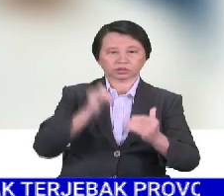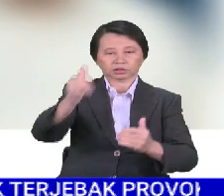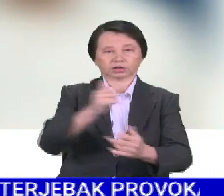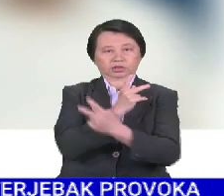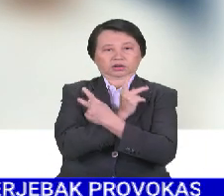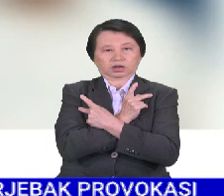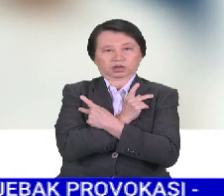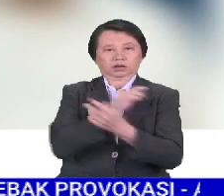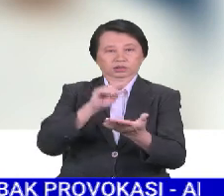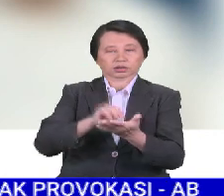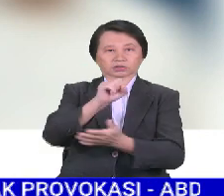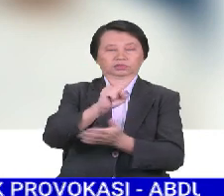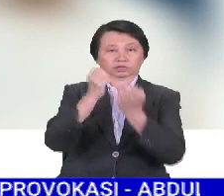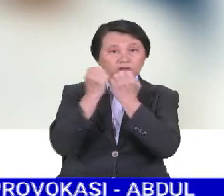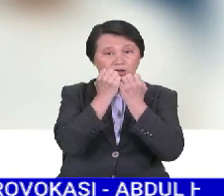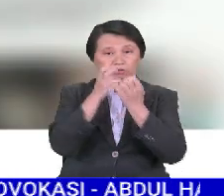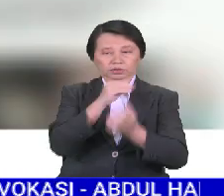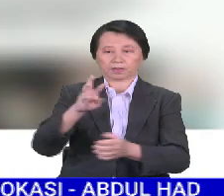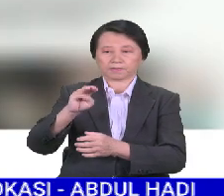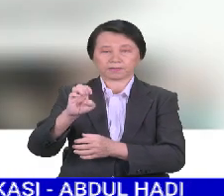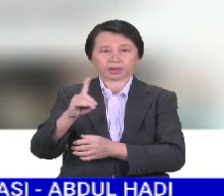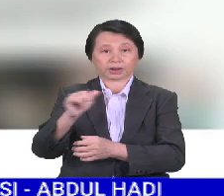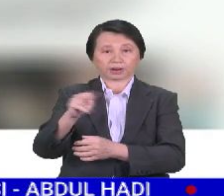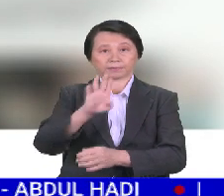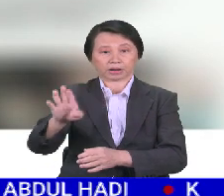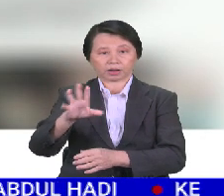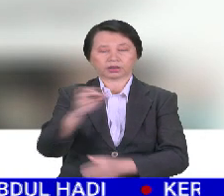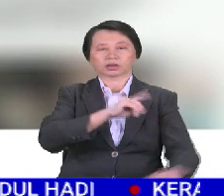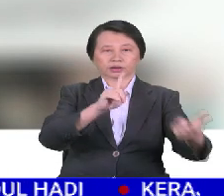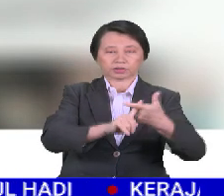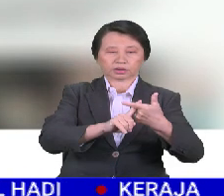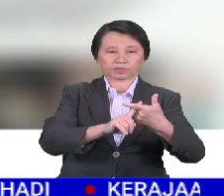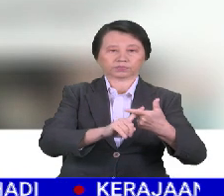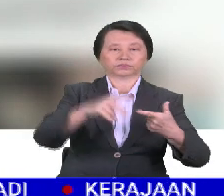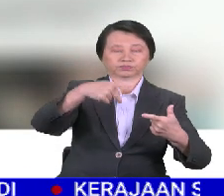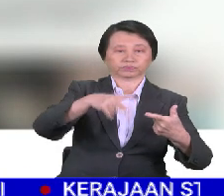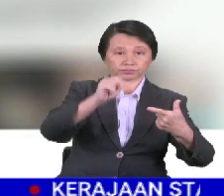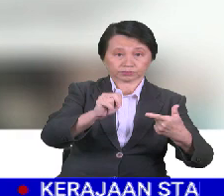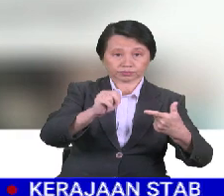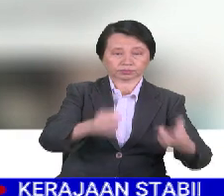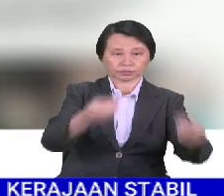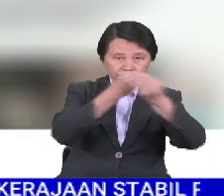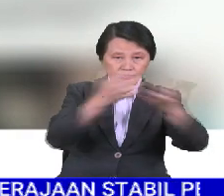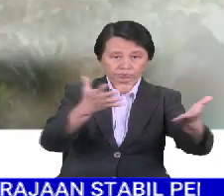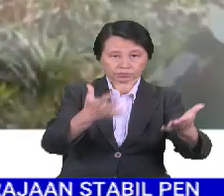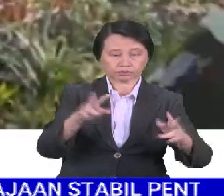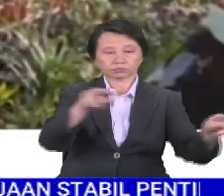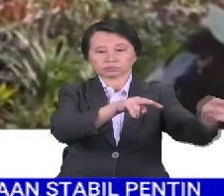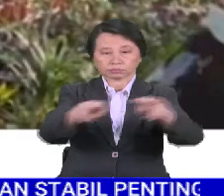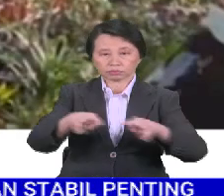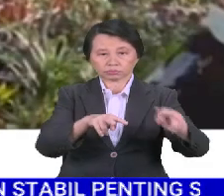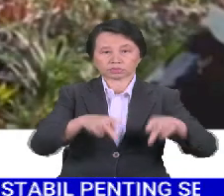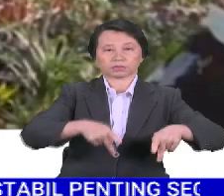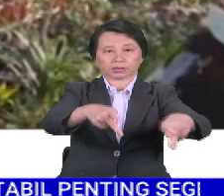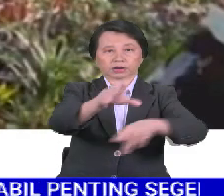kasih di Sejagung dan Medan Barat. Sementara itu, calon Perikatan Nasional, Dr. Abdul Karim Draman memaklumkan tinjauan mesra di